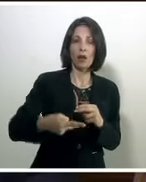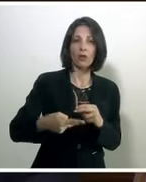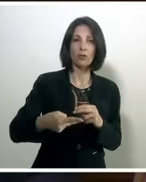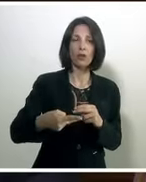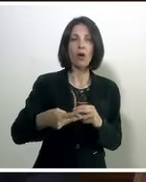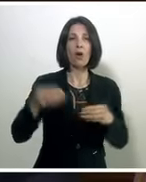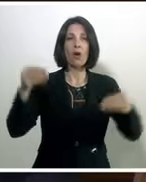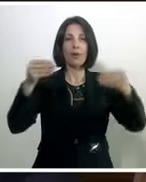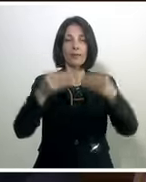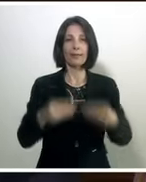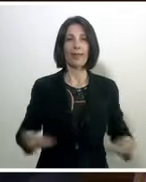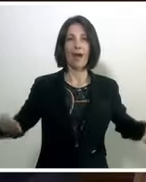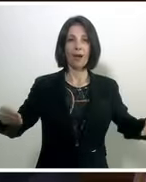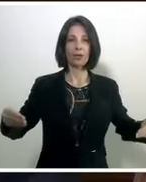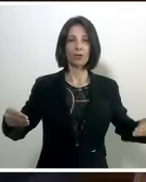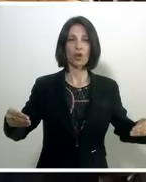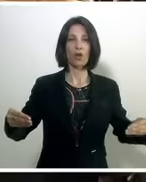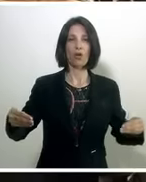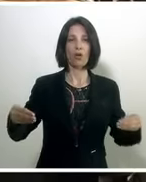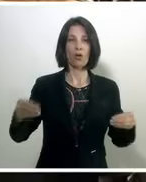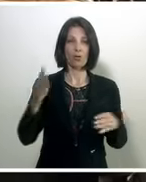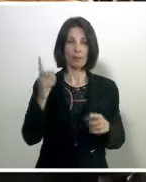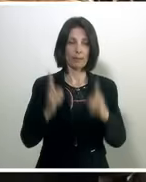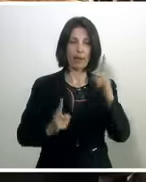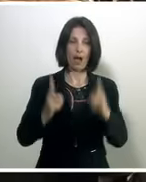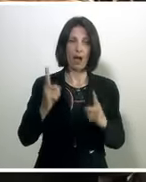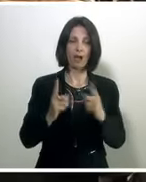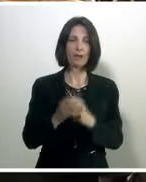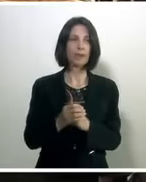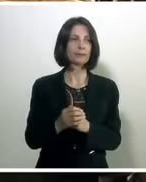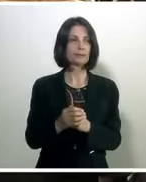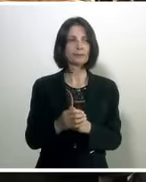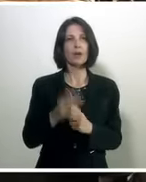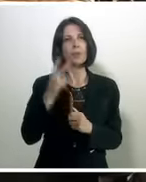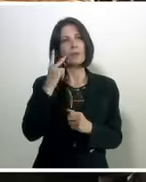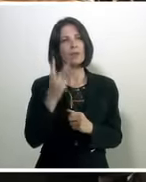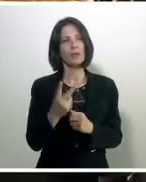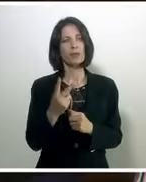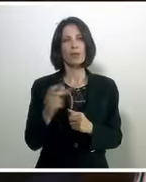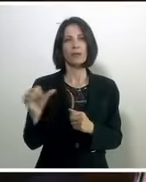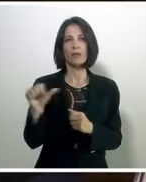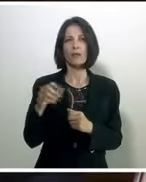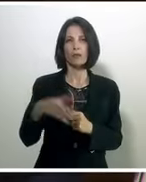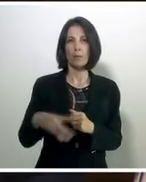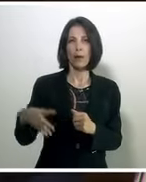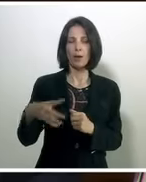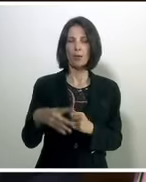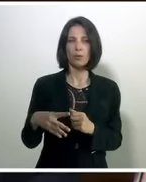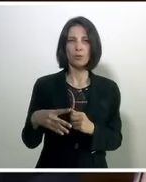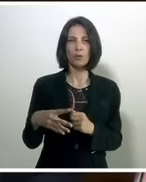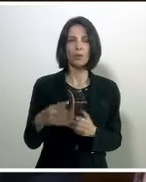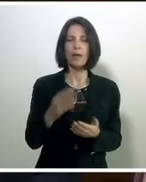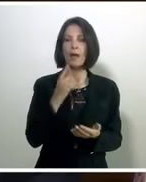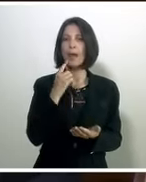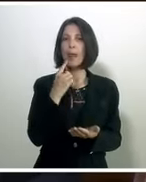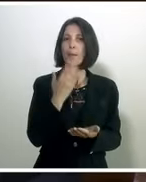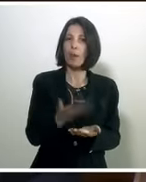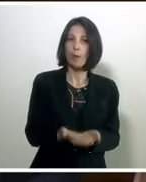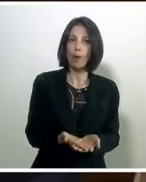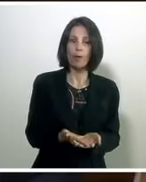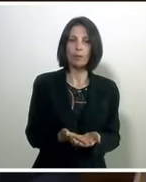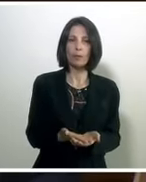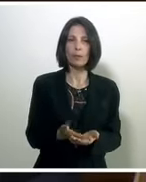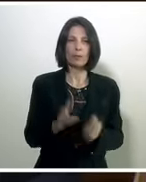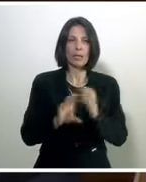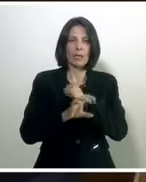di Milano come giustamente osservato da Salvatore mannuzzu in una recente edizione dei due discorsi la proposta dell'austerità contenuta